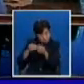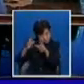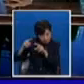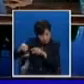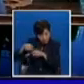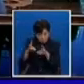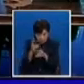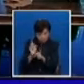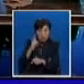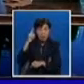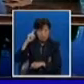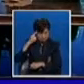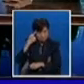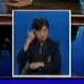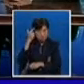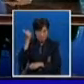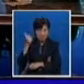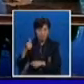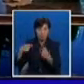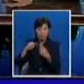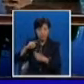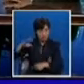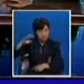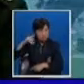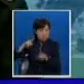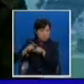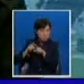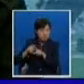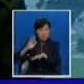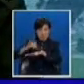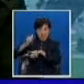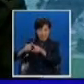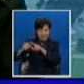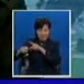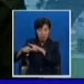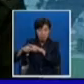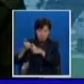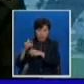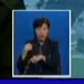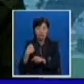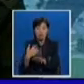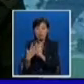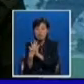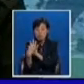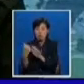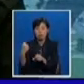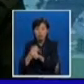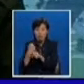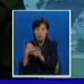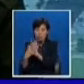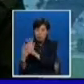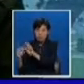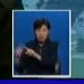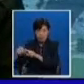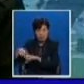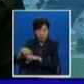ะใช้คำว่าก็คงจะมีประสบการณ์แล้วกันนะครับแล้วก็อาจจะมีการฝึกการใช้กันอยู่ก็จริง